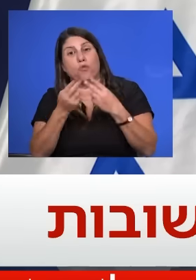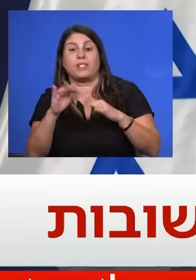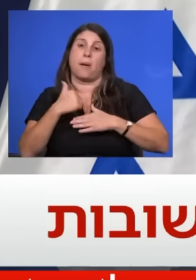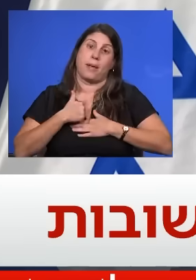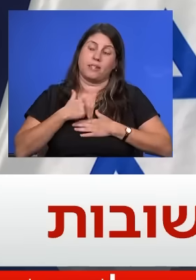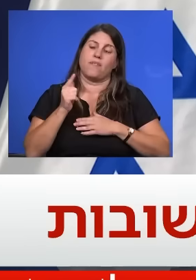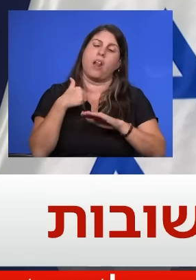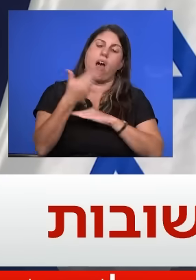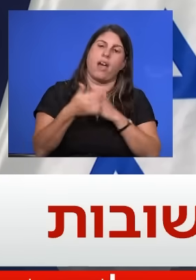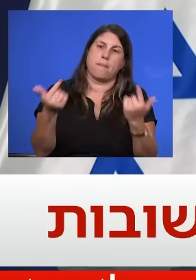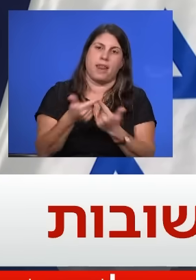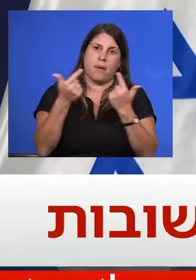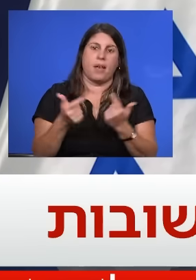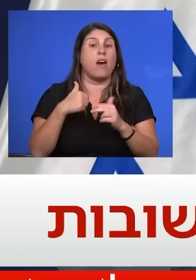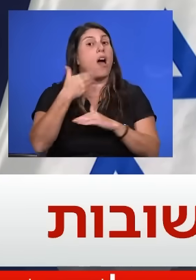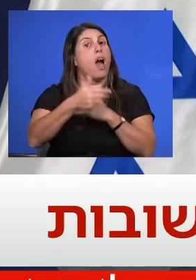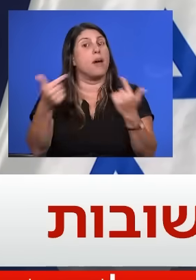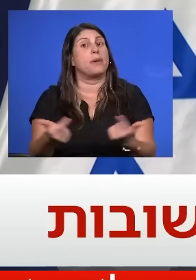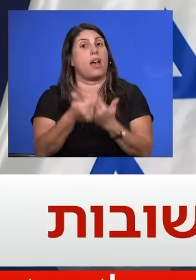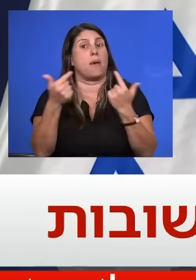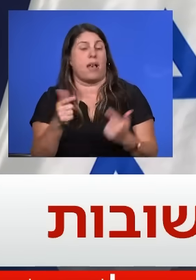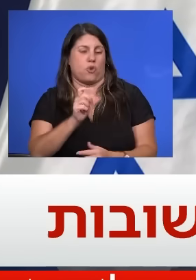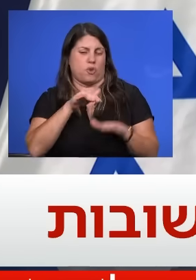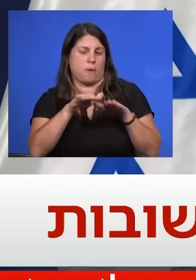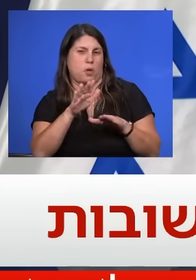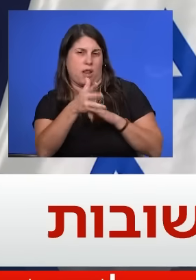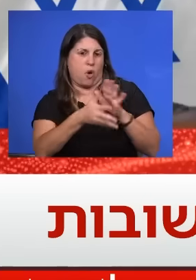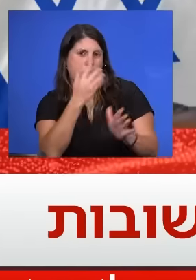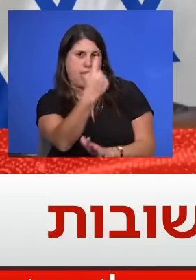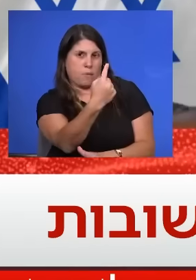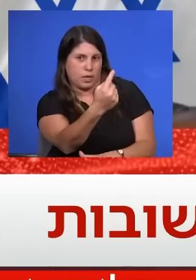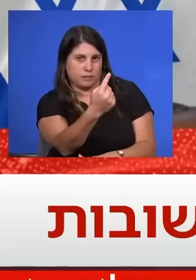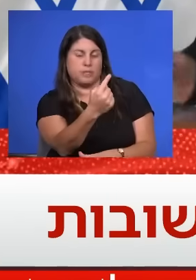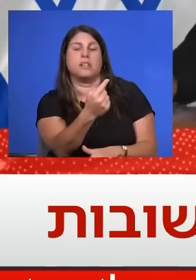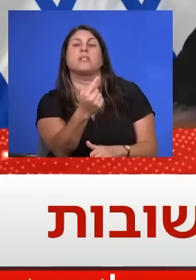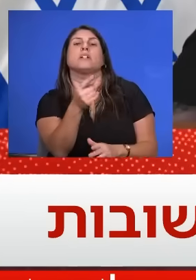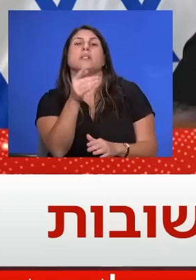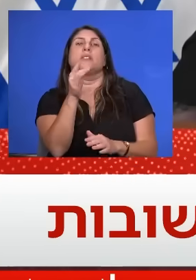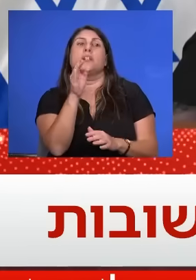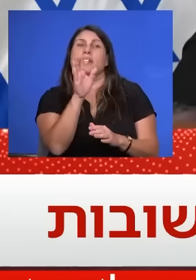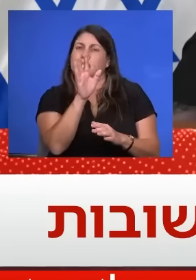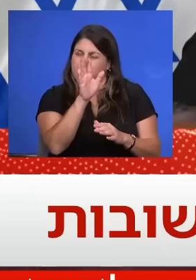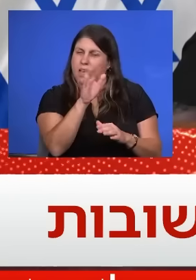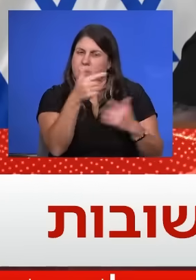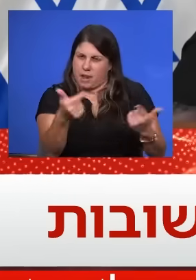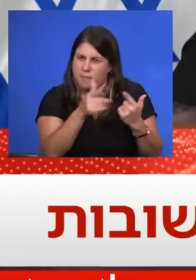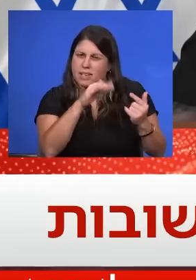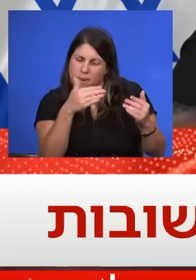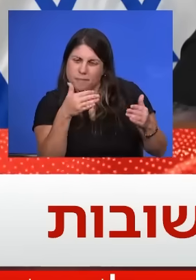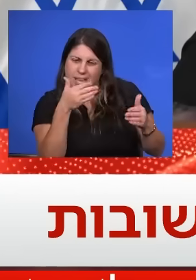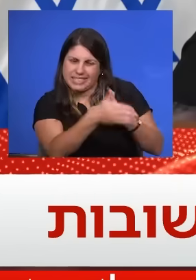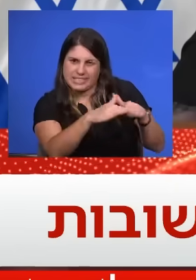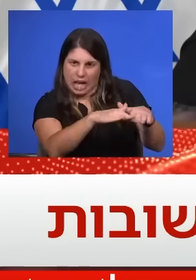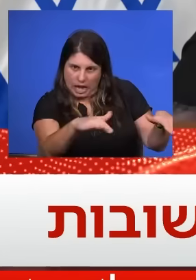ואחרי המלחמה, אומר ראש הממשלה בעצמו, תכלול גם חלק של כניסה קרקעית. קרי, זה הולך לקחת עוד הרבה מאוד זמן